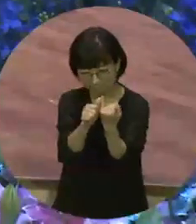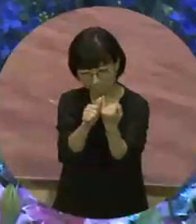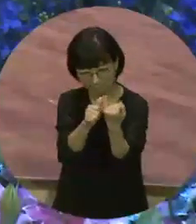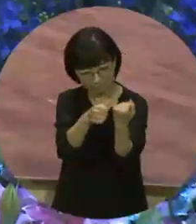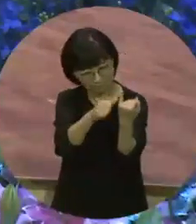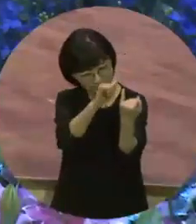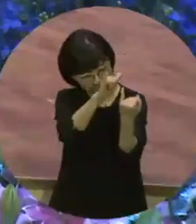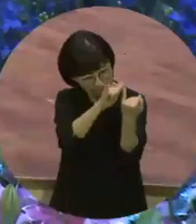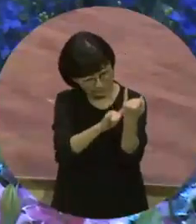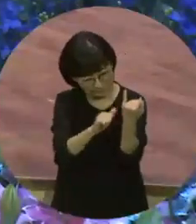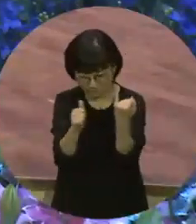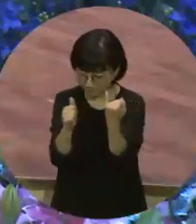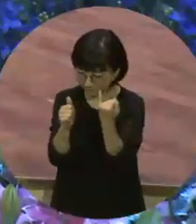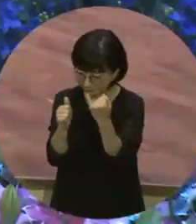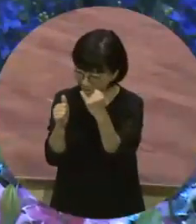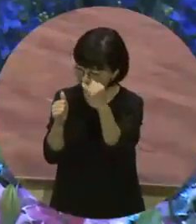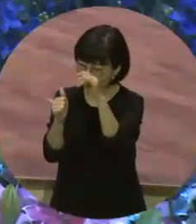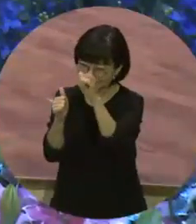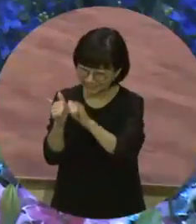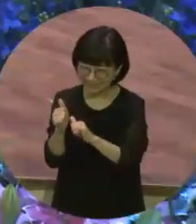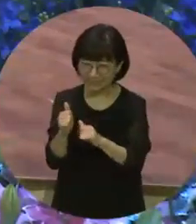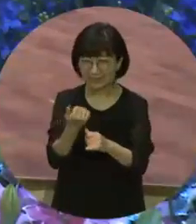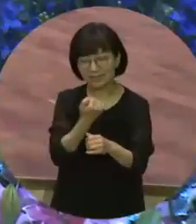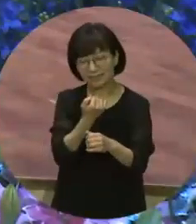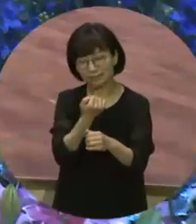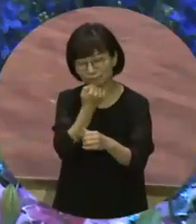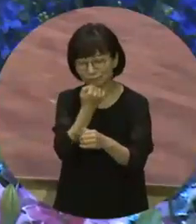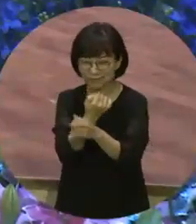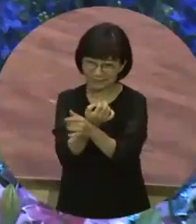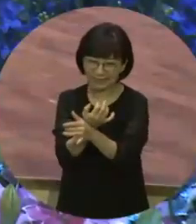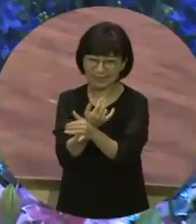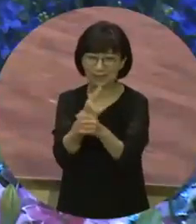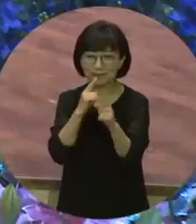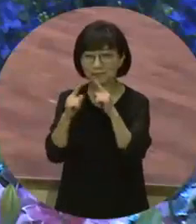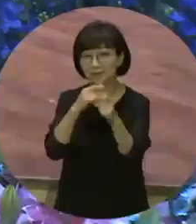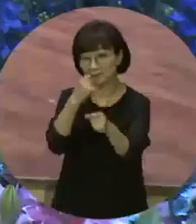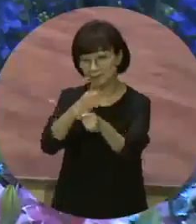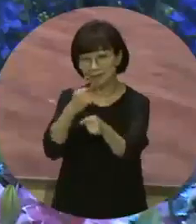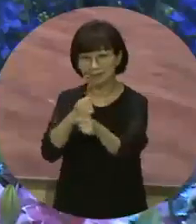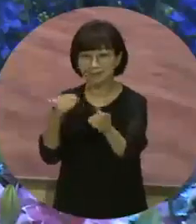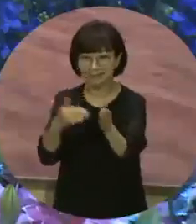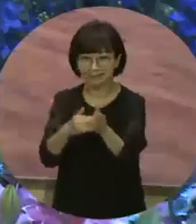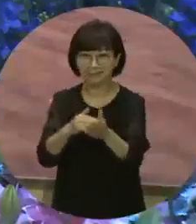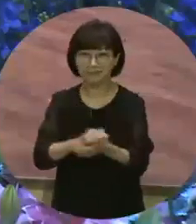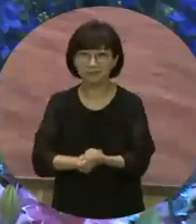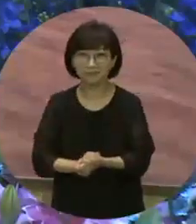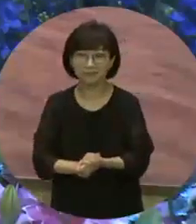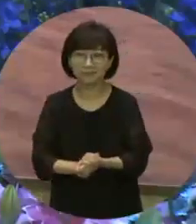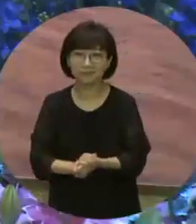것인지에 대해서 재미있게 그렇게 표현을 하는 것입니다.